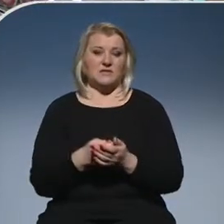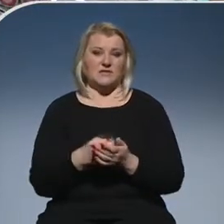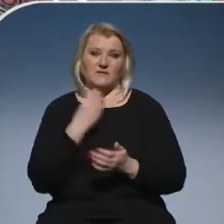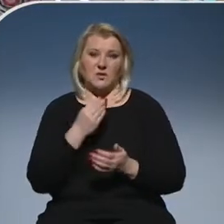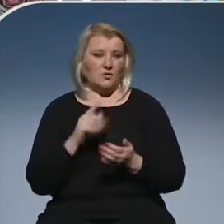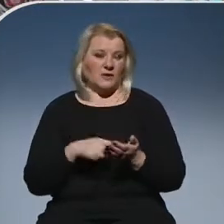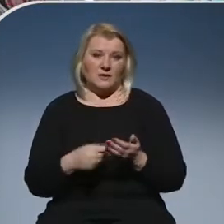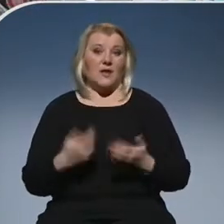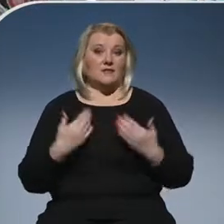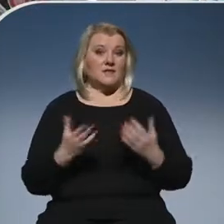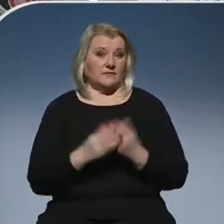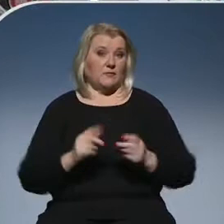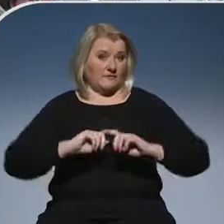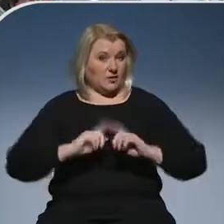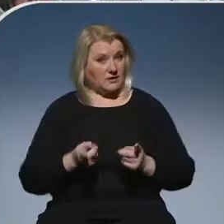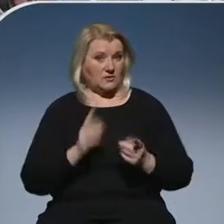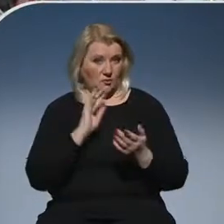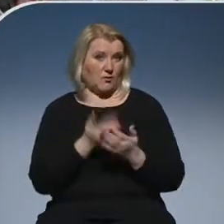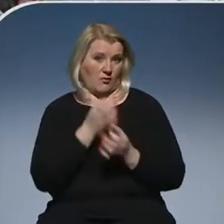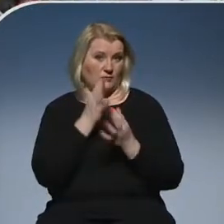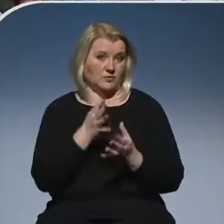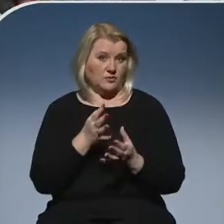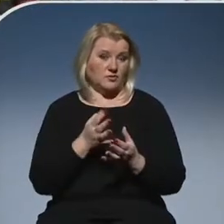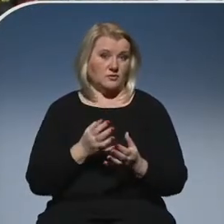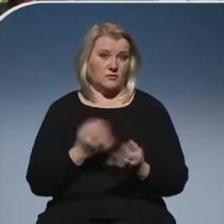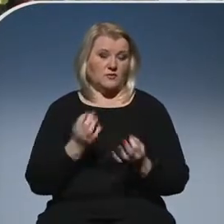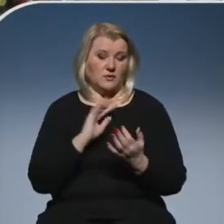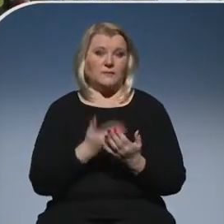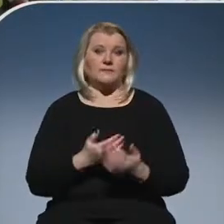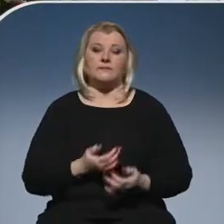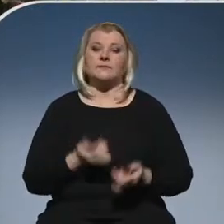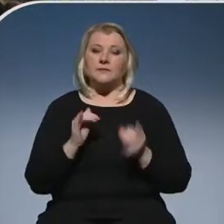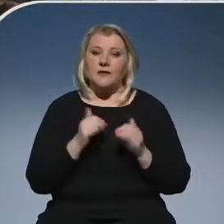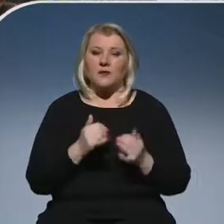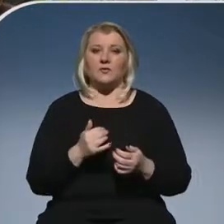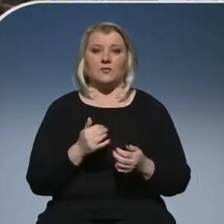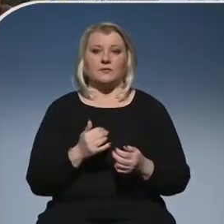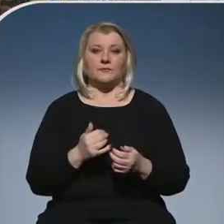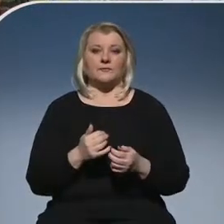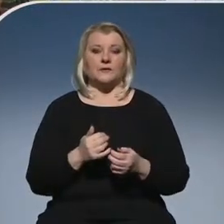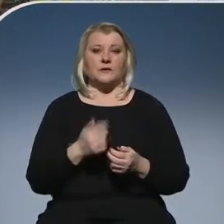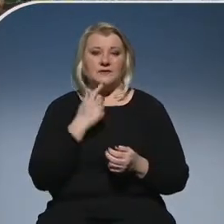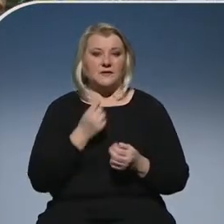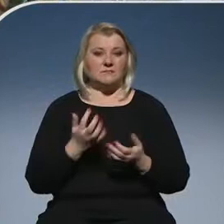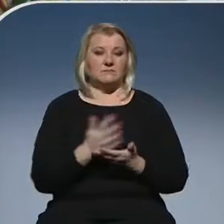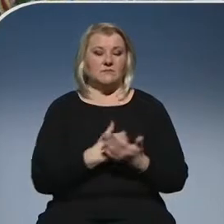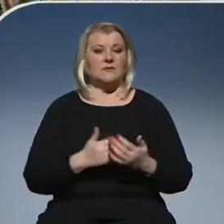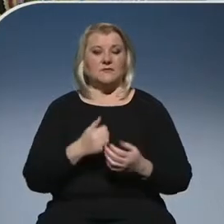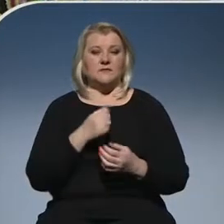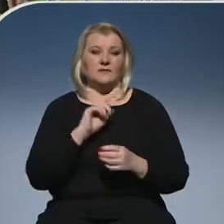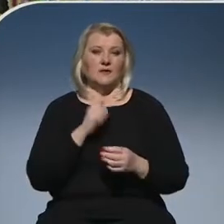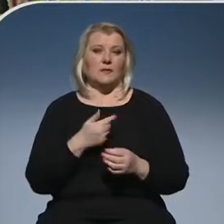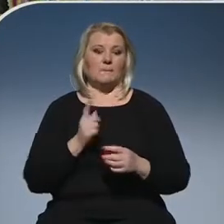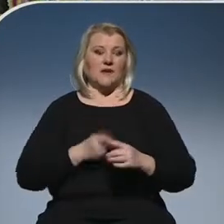budeme povídat o té výhodnější formě, dá se říct. Přesně tak. Výsledkem bylo, že cestou, jak začít také vydělávat, je pravidelně